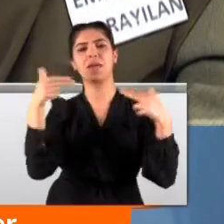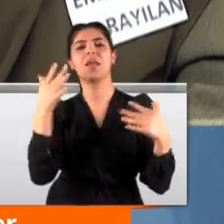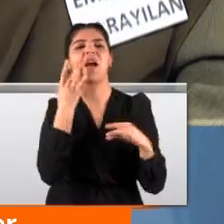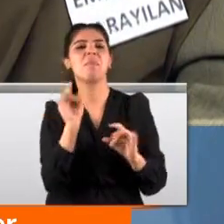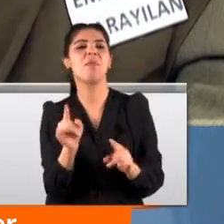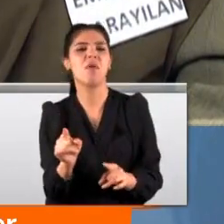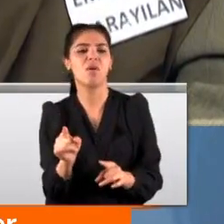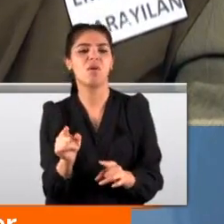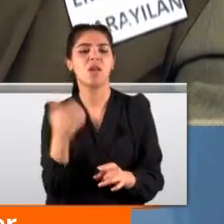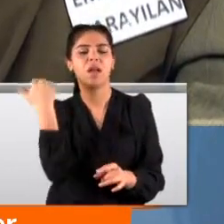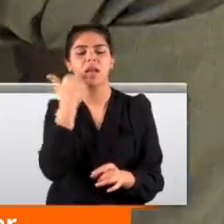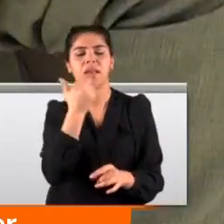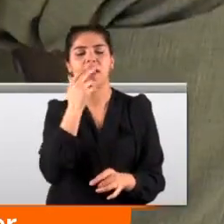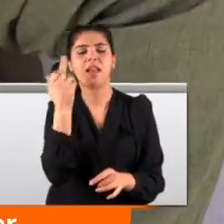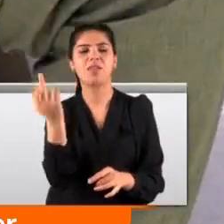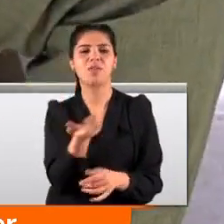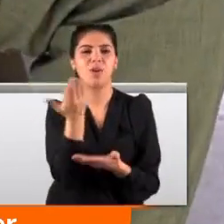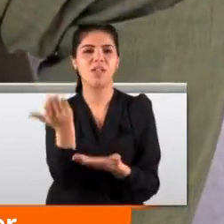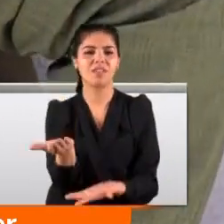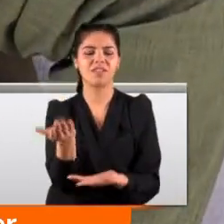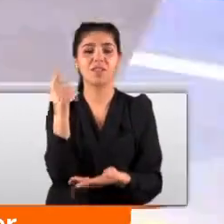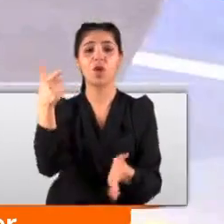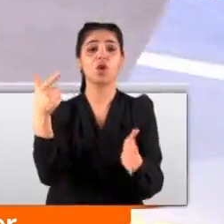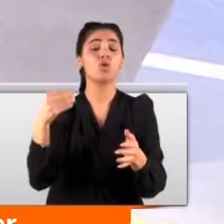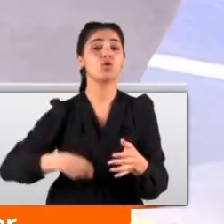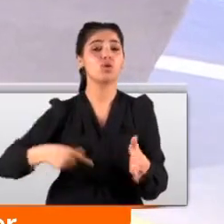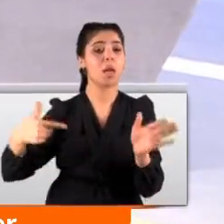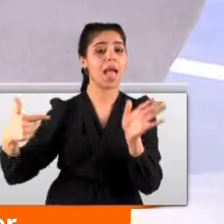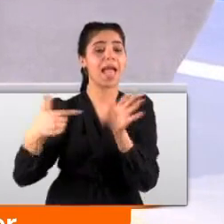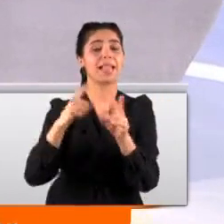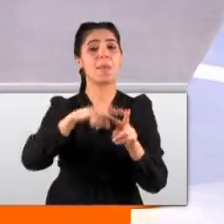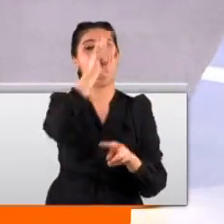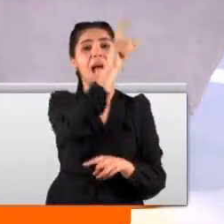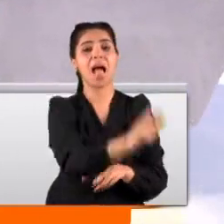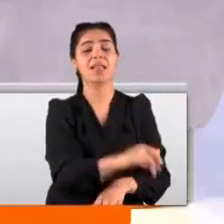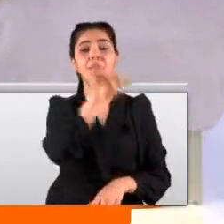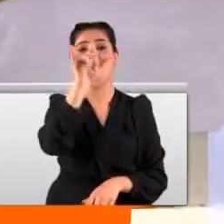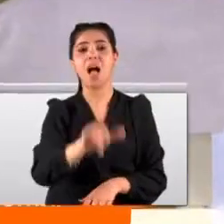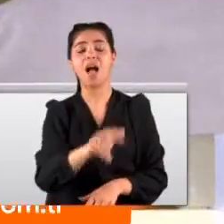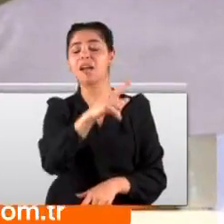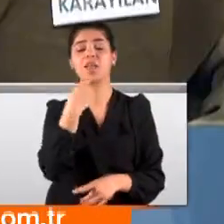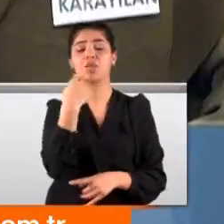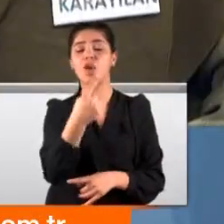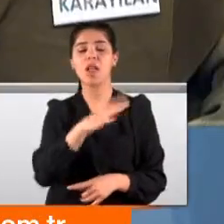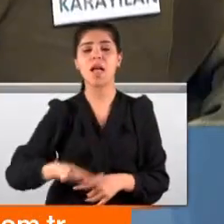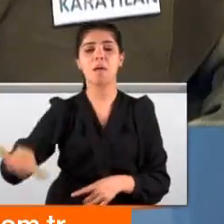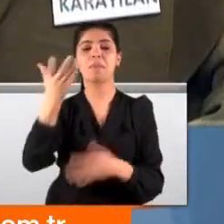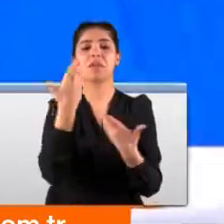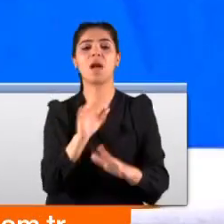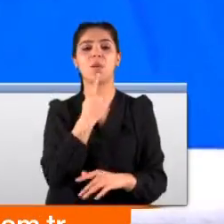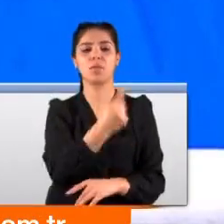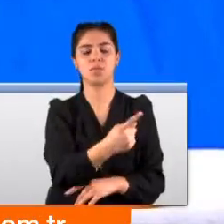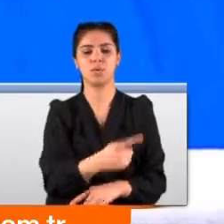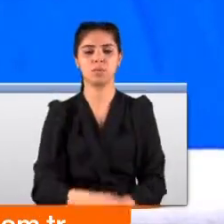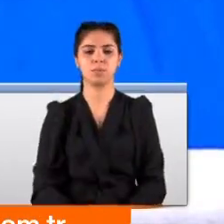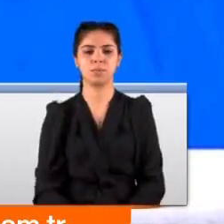bu. Ya yalan, dolan. Suçlamaların odağındaki Adem Demir ise hakkında söylenenleri kabul etmedi. Hazır meselesi yok efendim.